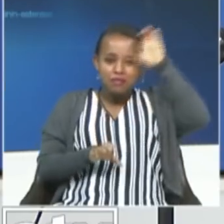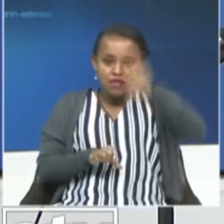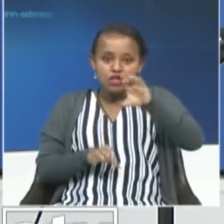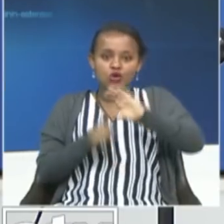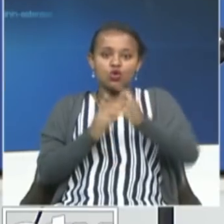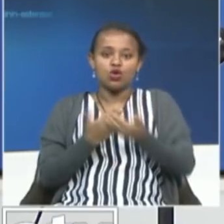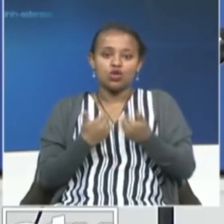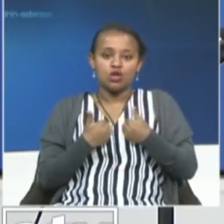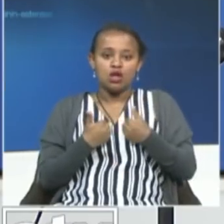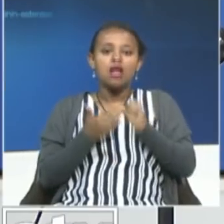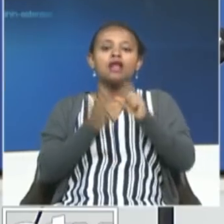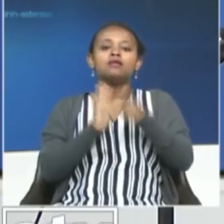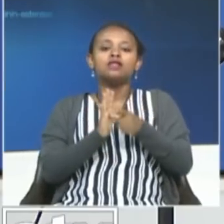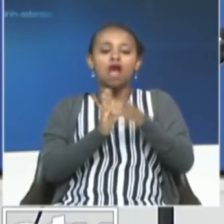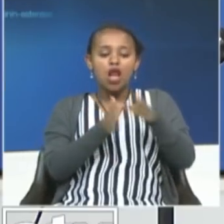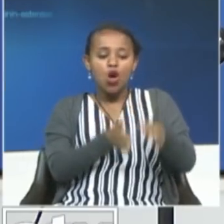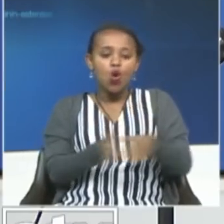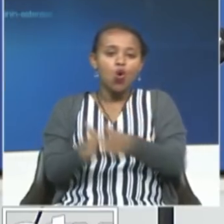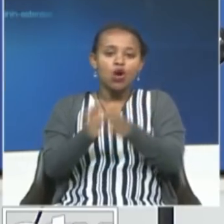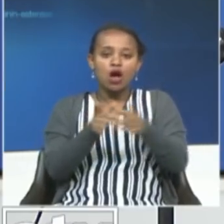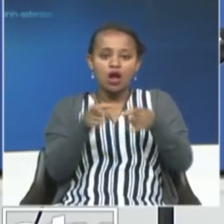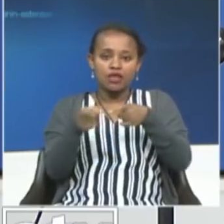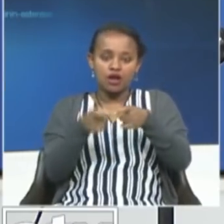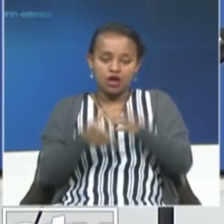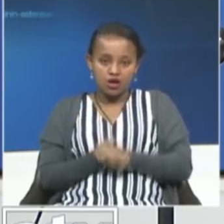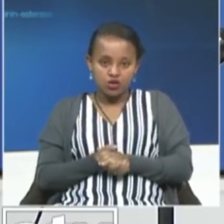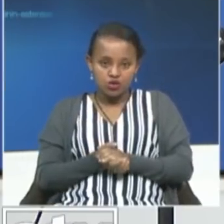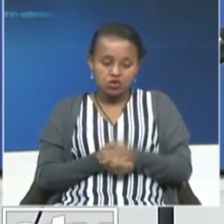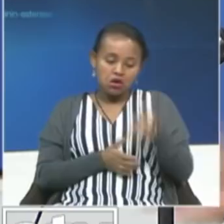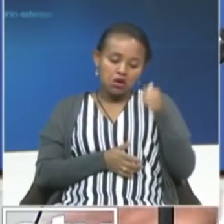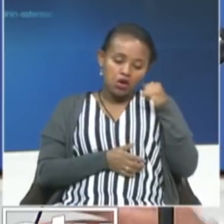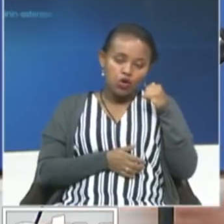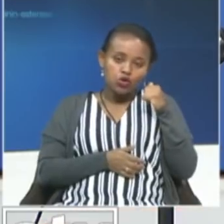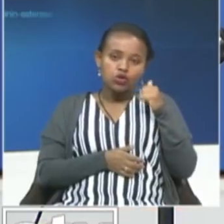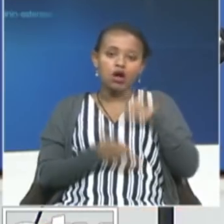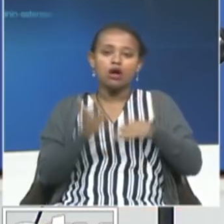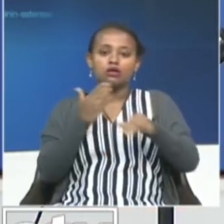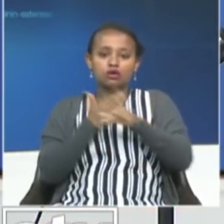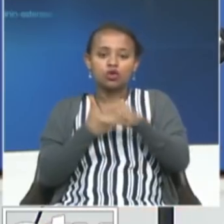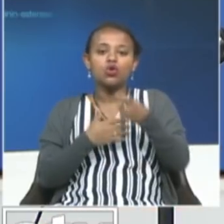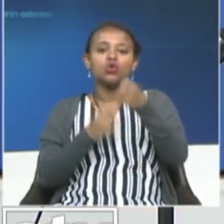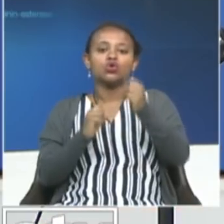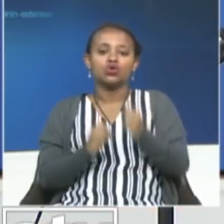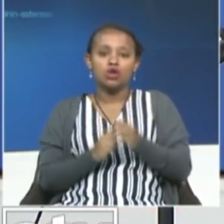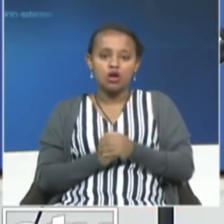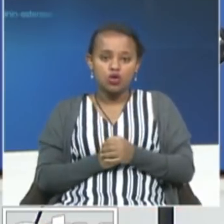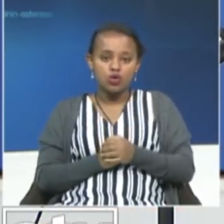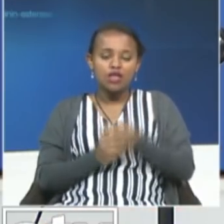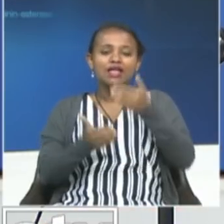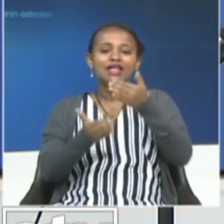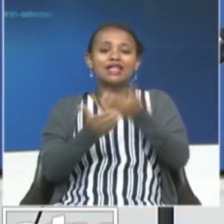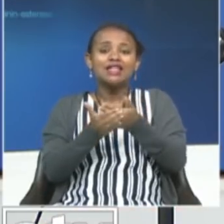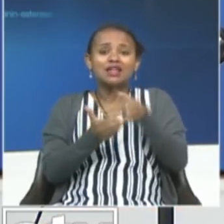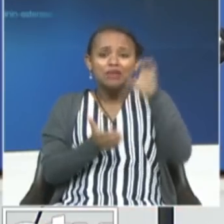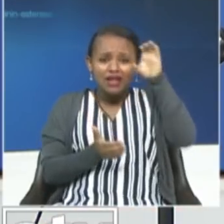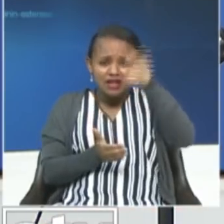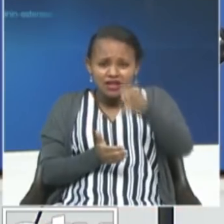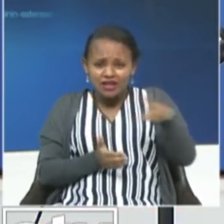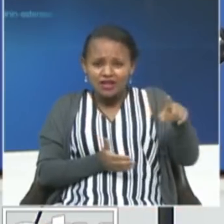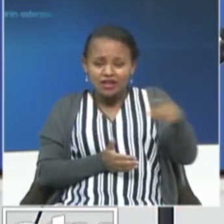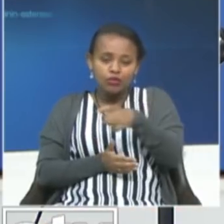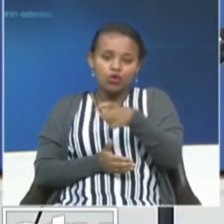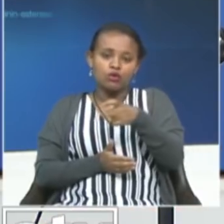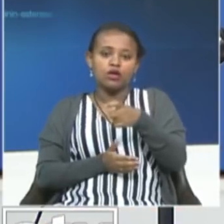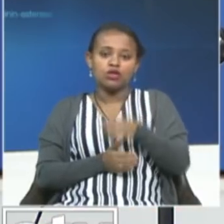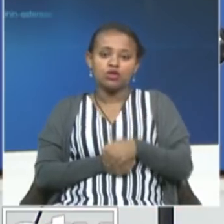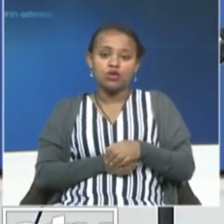አሉ። ለምሳሌ ጎዳና ተዳዳሪዎች የምናየው ነው። ሌሎች አካል ጉዳተኞች ይኖራሉ፣ ሌሎች ይኖራሉ። እስኪ ቅርርብ የግድም የሆነባቸው አጋጣሚ የግድም